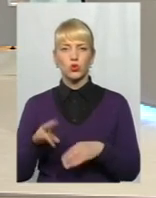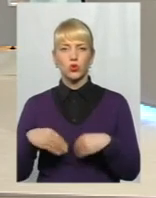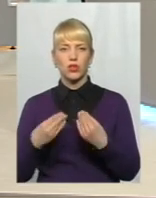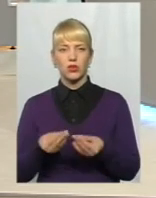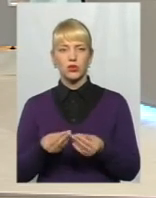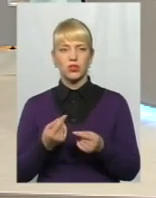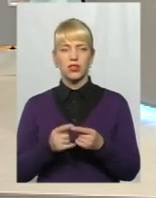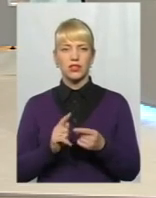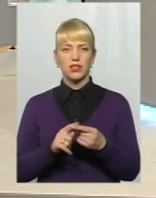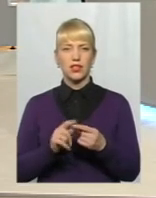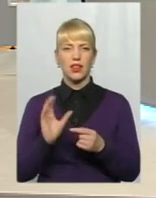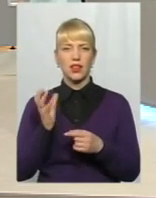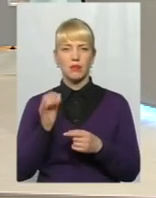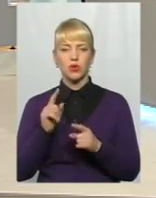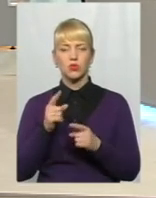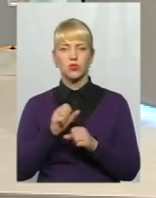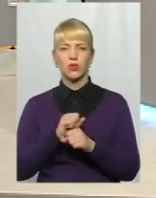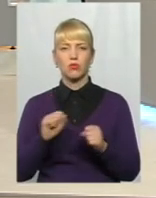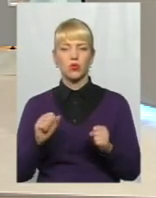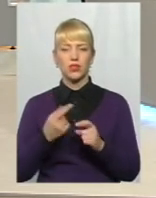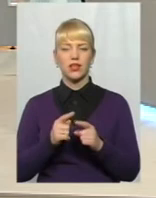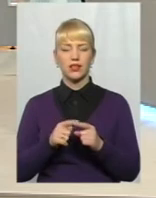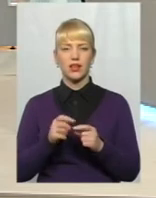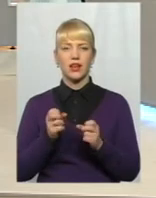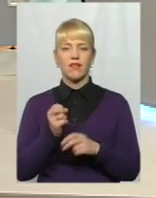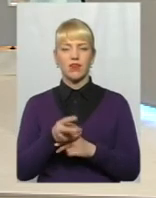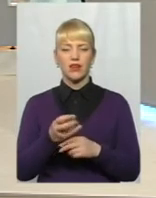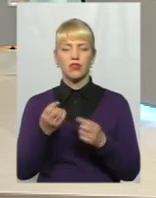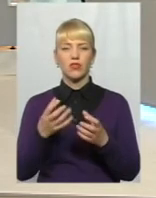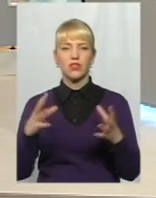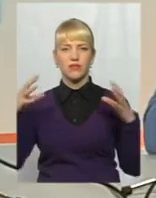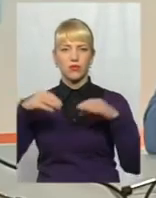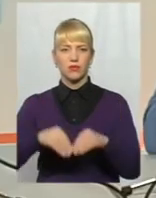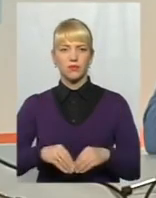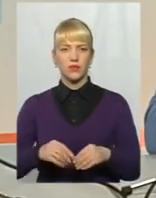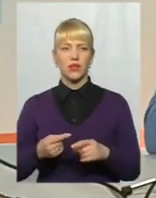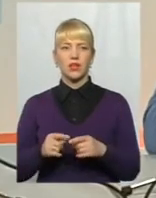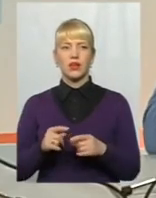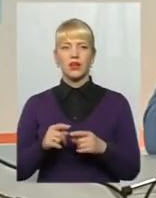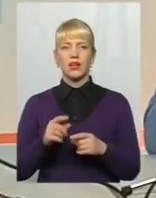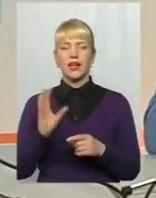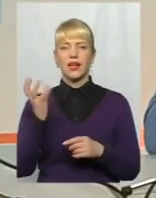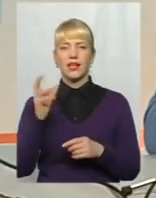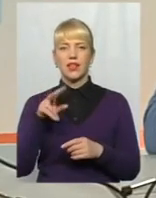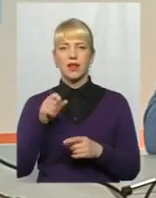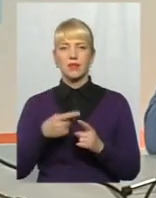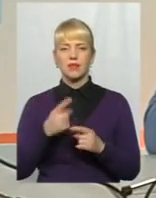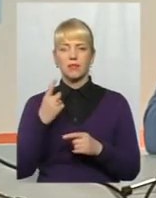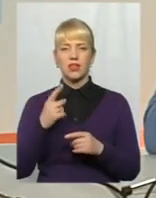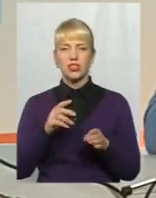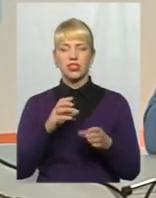нам приносять і чому не можна їх утилізувати просто в урну. Ну, так як ми говоримо про люмінесцентні лампи, вони першого класу